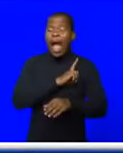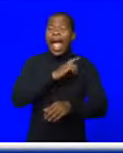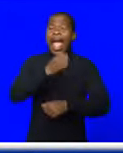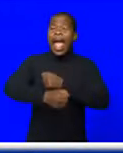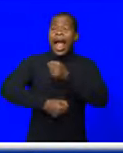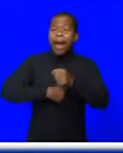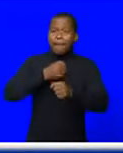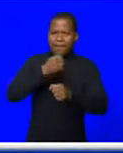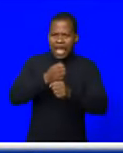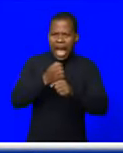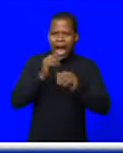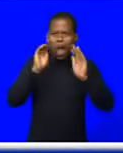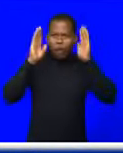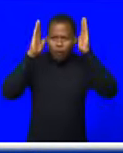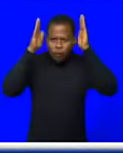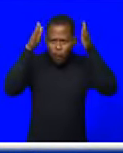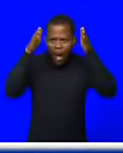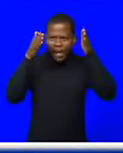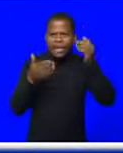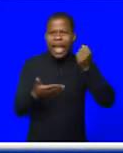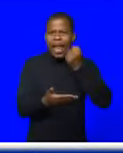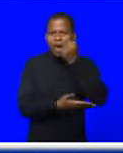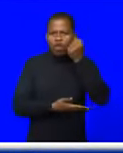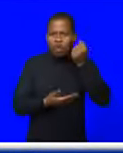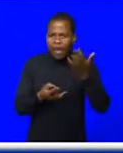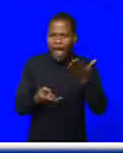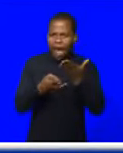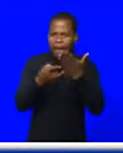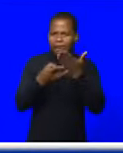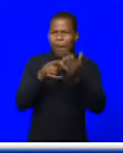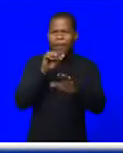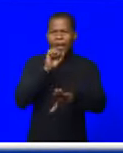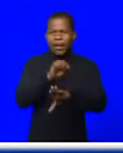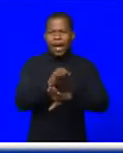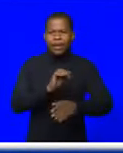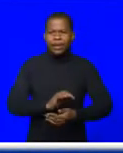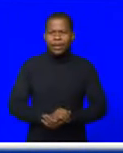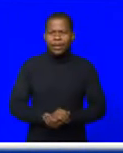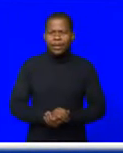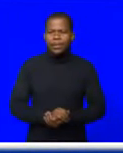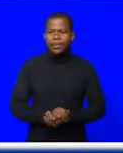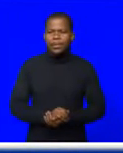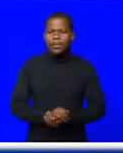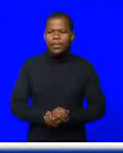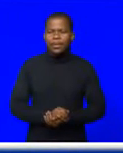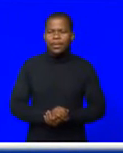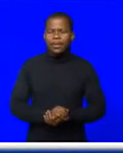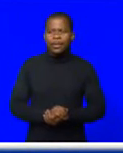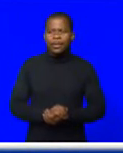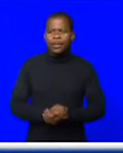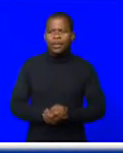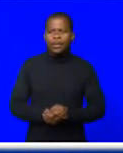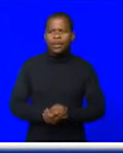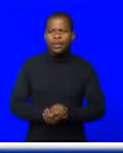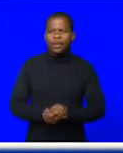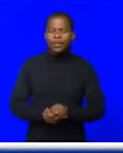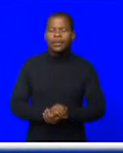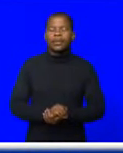ngeminyaka ibuka singo lesikhona emangweni bese iyawubambisa. We usually see identify igap lekhona